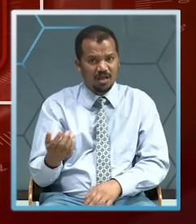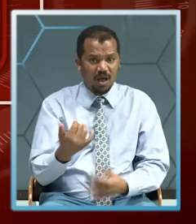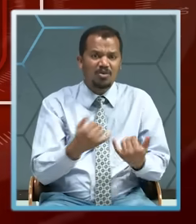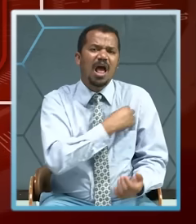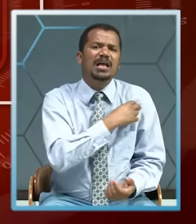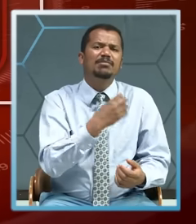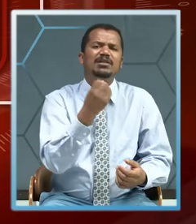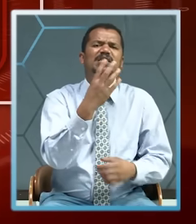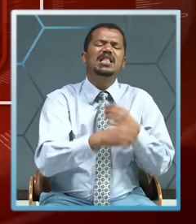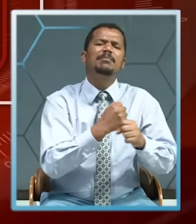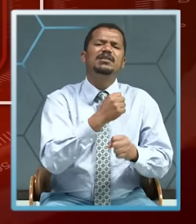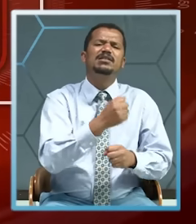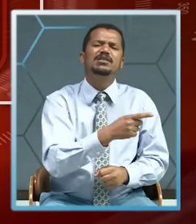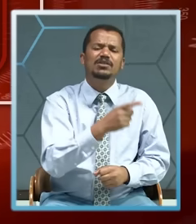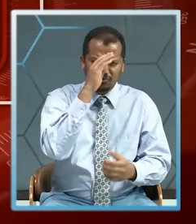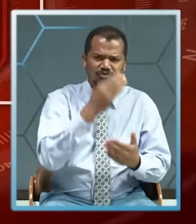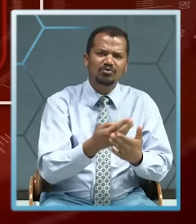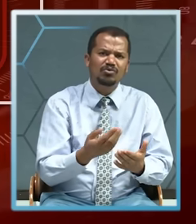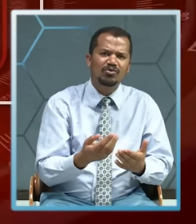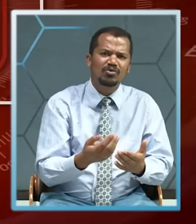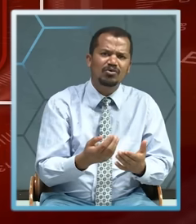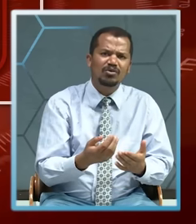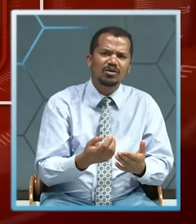የሞተው። አሁን ሐኪም ቤት ያለው የስንት አመት እድሜ ያለው ነው?